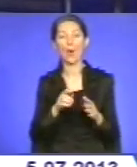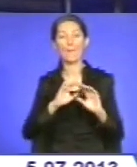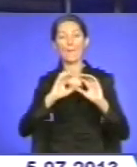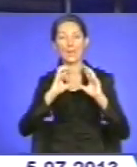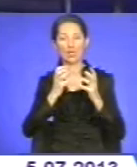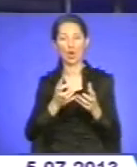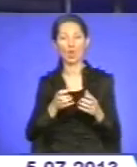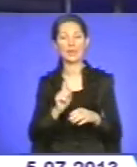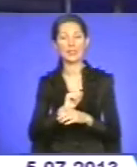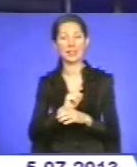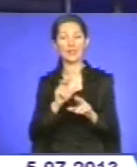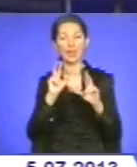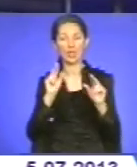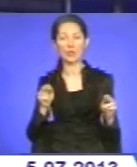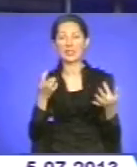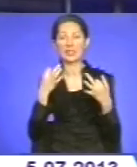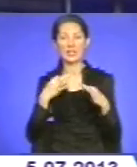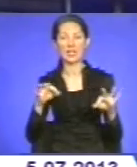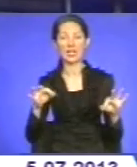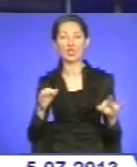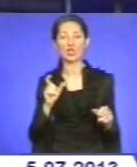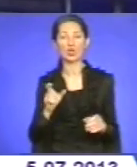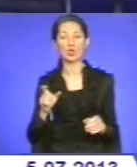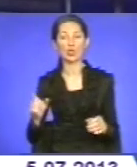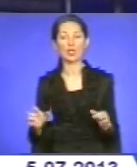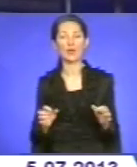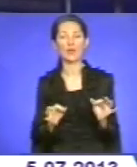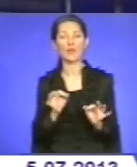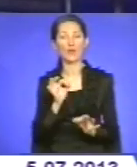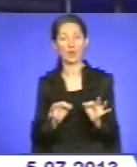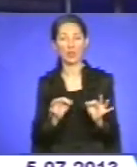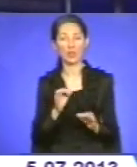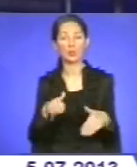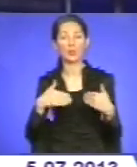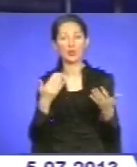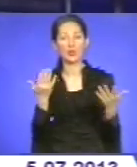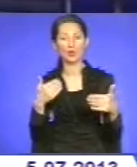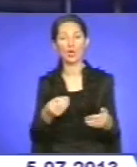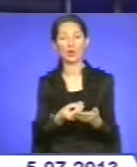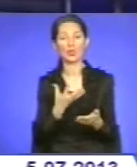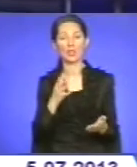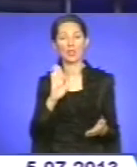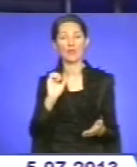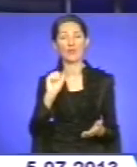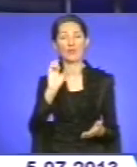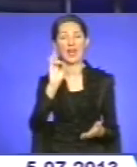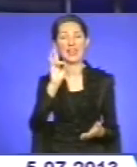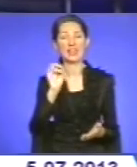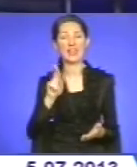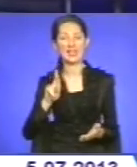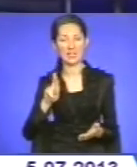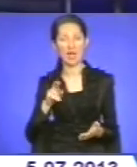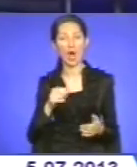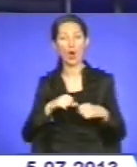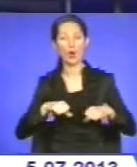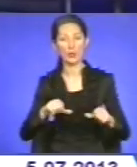стандартів і гарантувати незалежність служителів ФОМІДи. Пропозиції вже оцінила Венеційська комісія. Про це Віктор Янукович сказав під